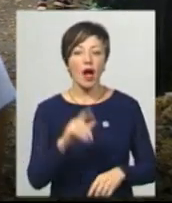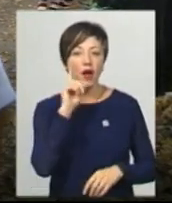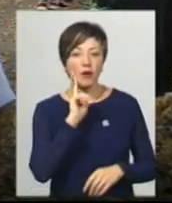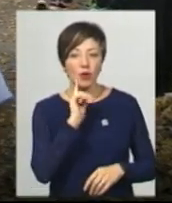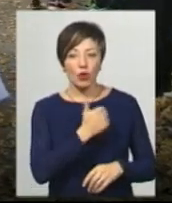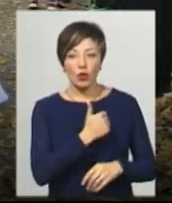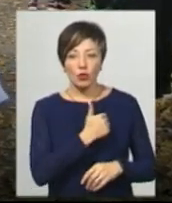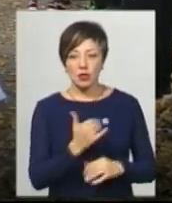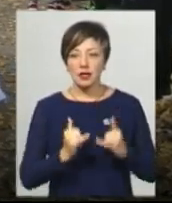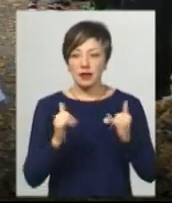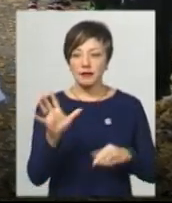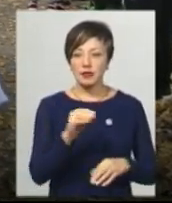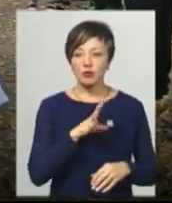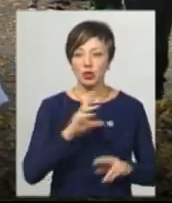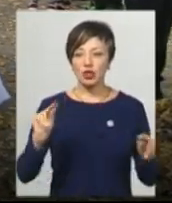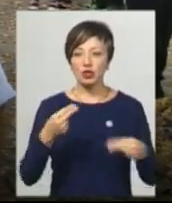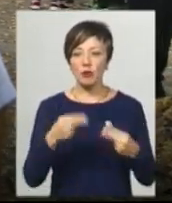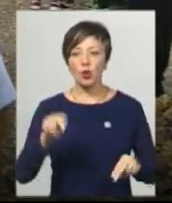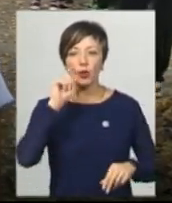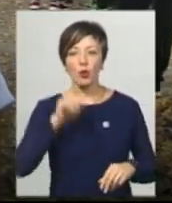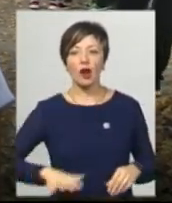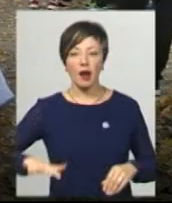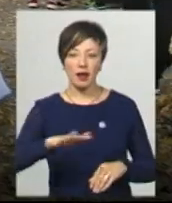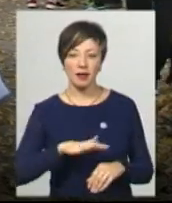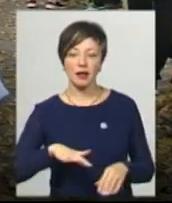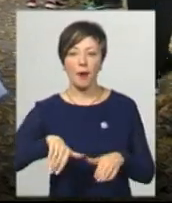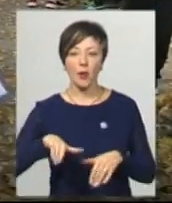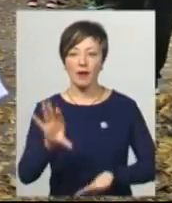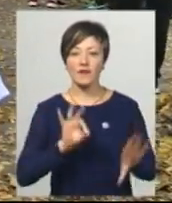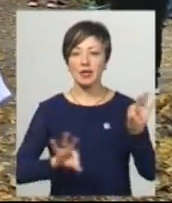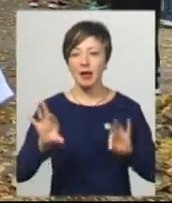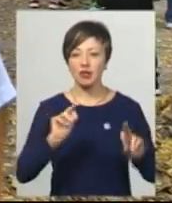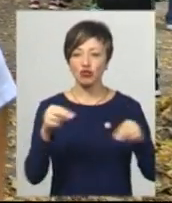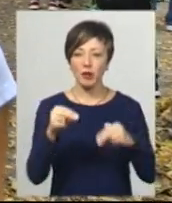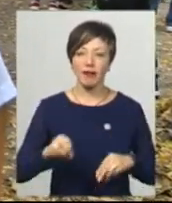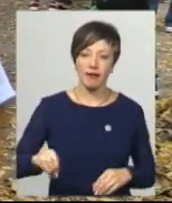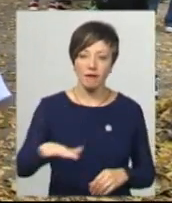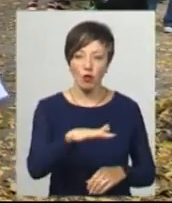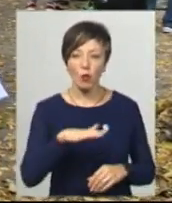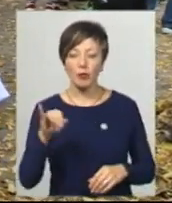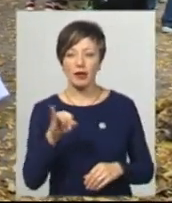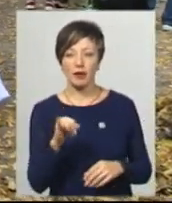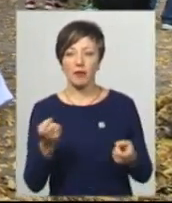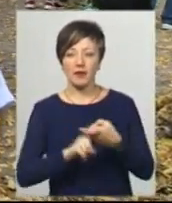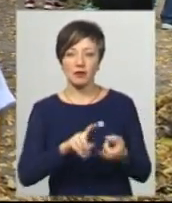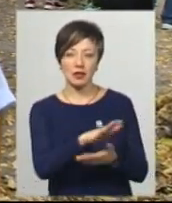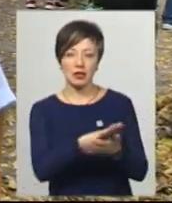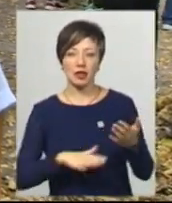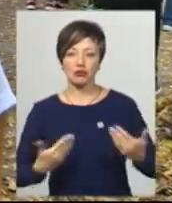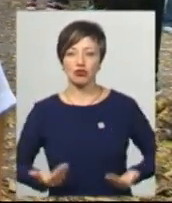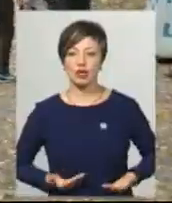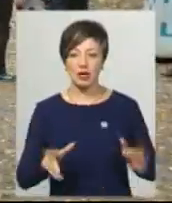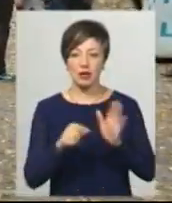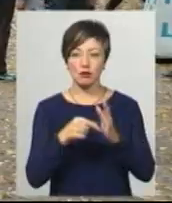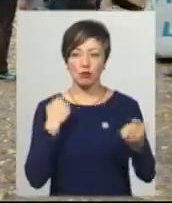так як для всіх, стати чемпіонкою України, а потім вже відбиратися на чемпіонат Європи і пов'язувати далі життя